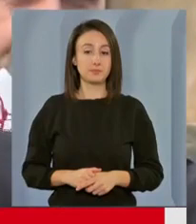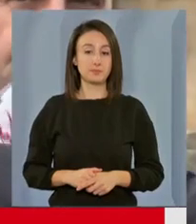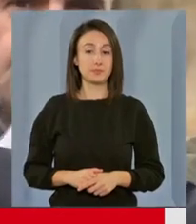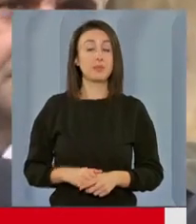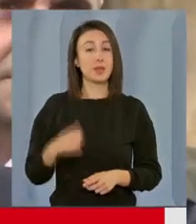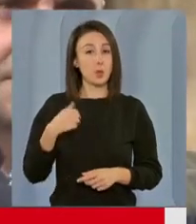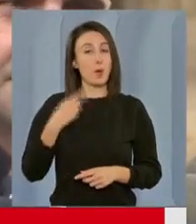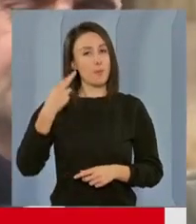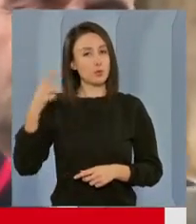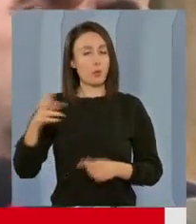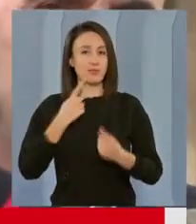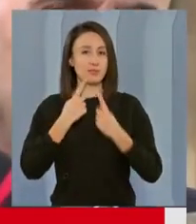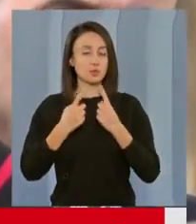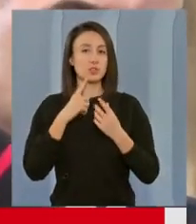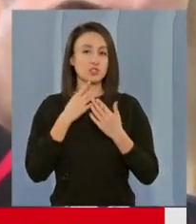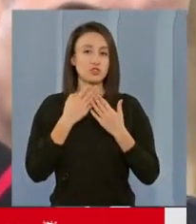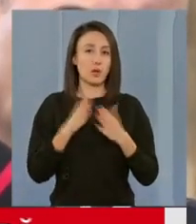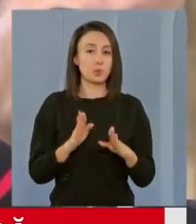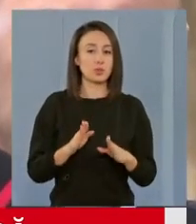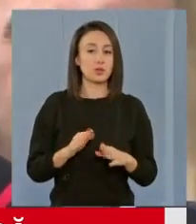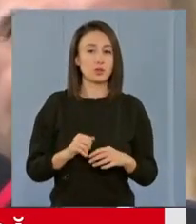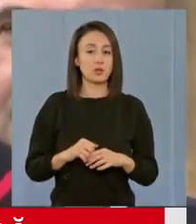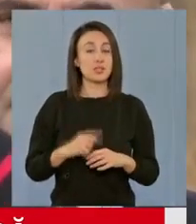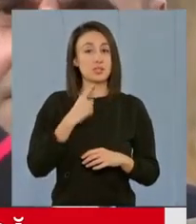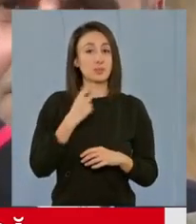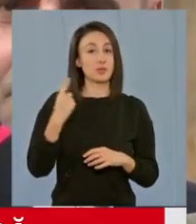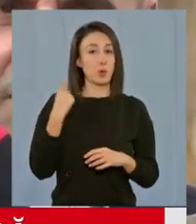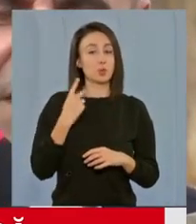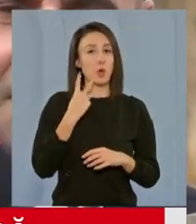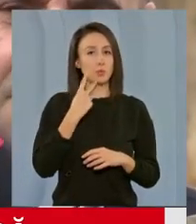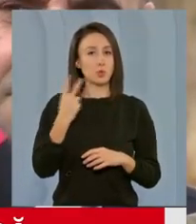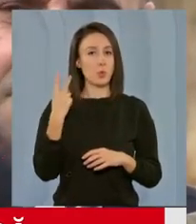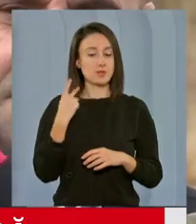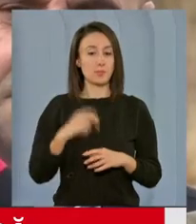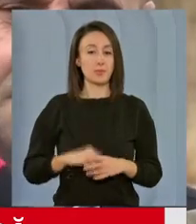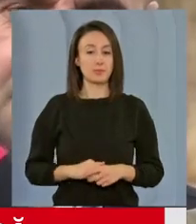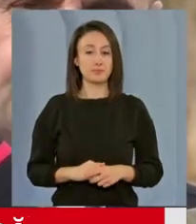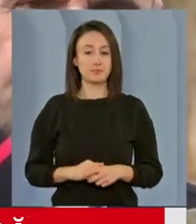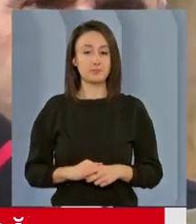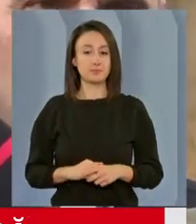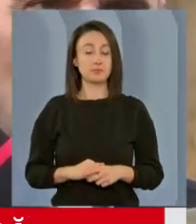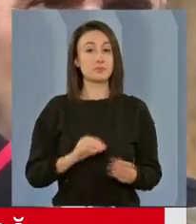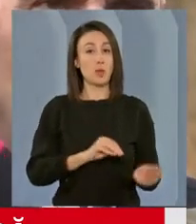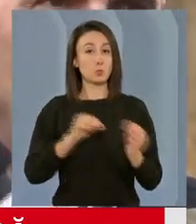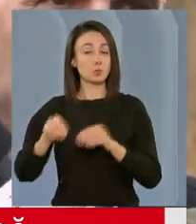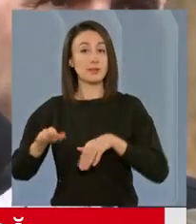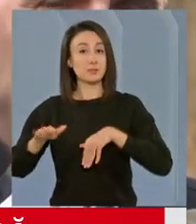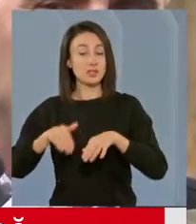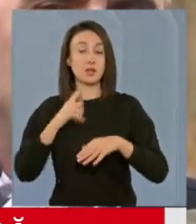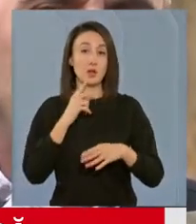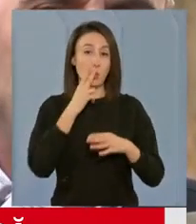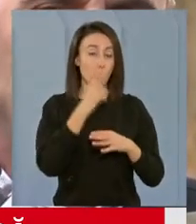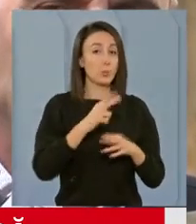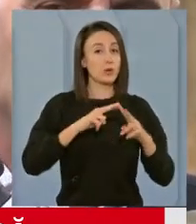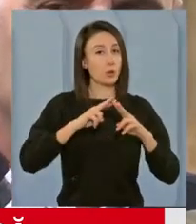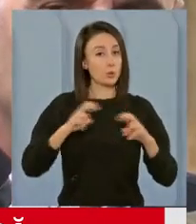Am continuat discuțiile începute, mai să spunem, și săptămâna trecută și acum două săptămâni. Ne-am mutat între timp la ministere, tot căutăm